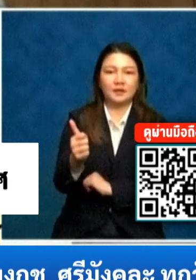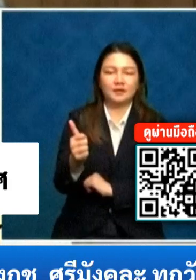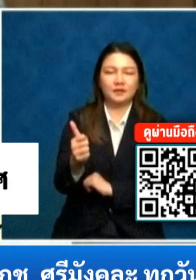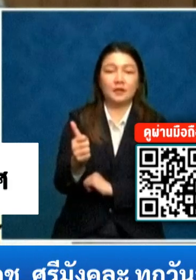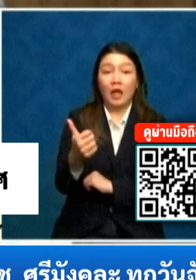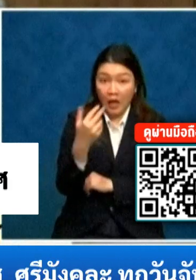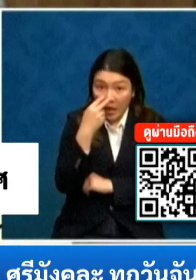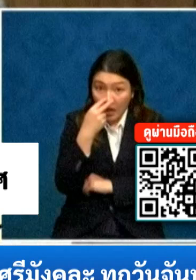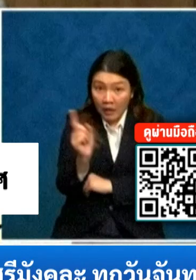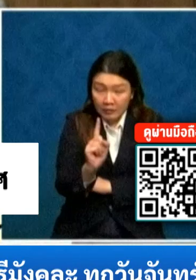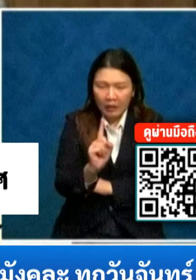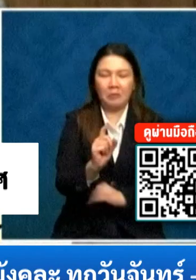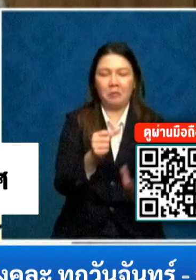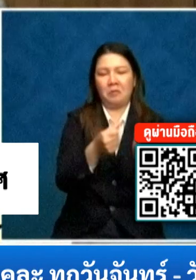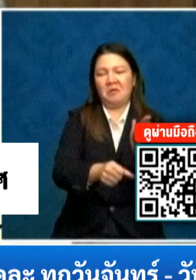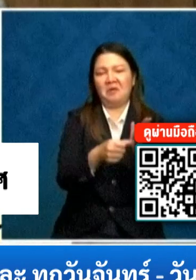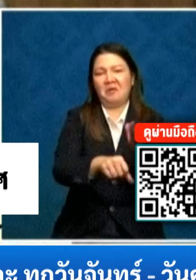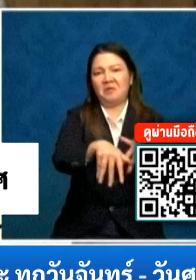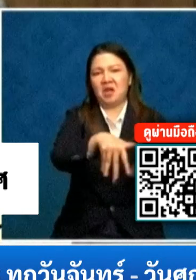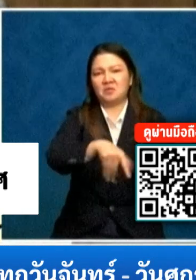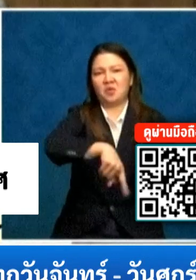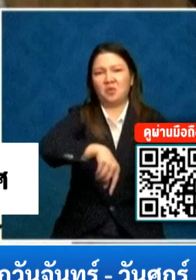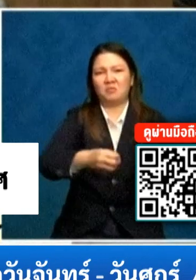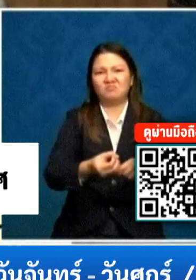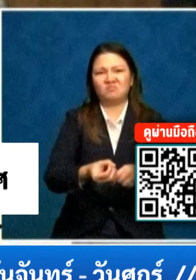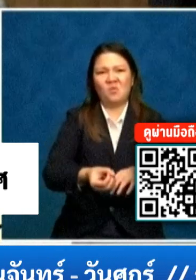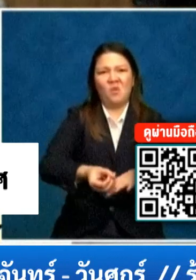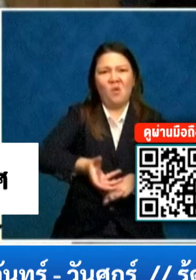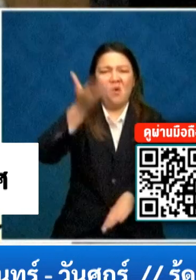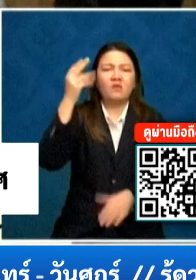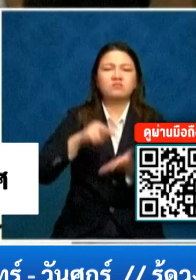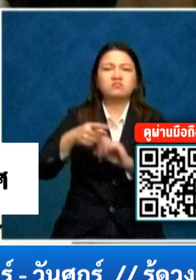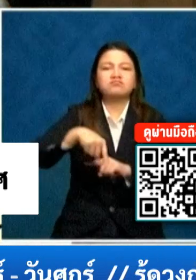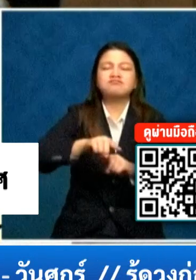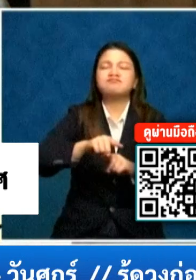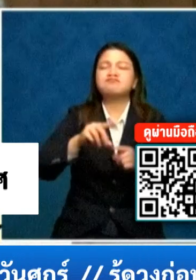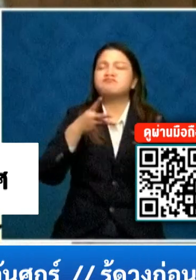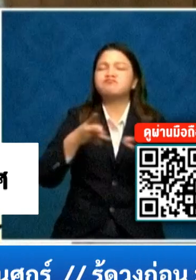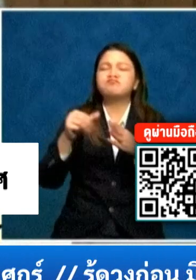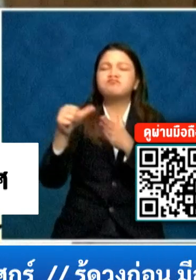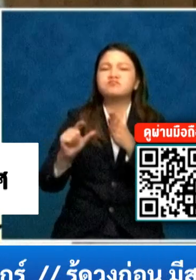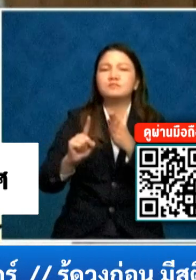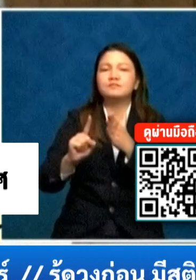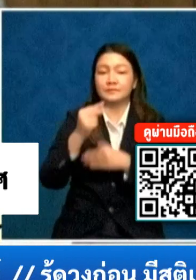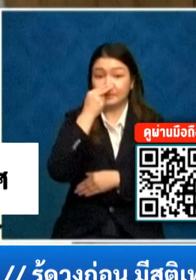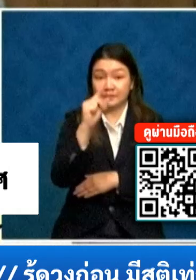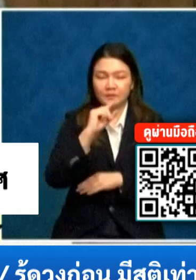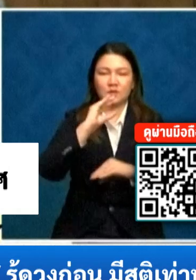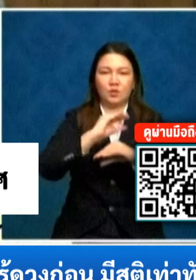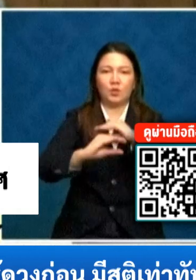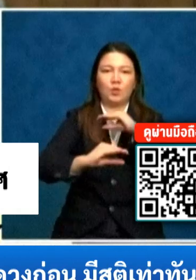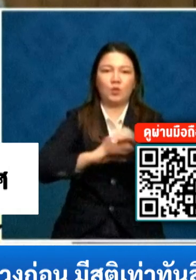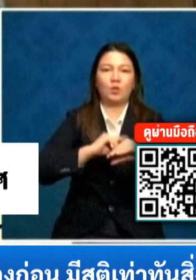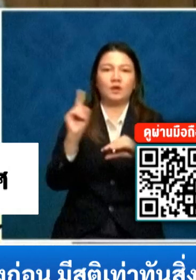ต่อ GDP มากมายเราจะแก้ไขปัญหายังไงนะครับโครงการหนึ่งที่ทำได้ดีมากเลยนะครับก็คือโครงการ